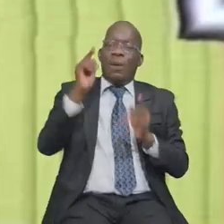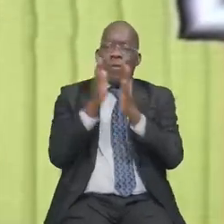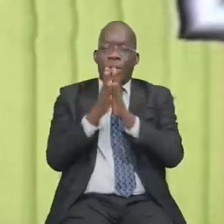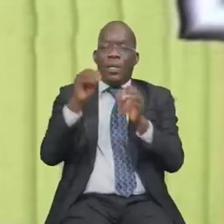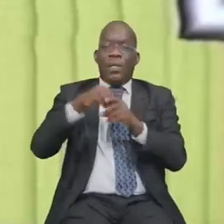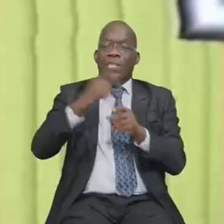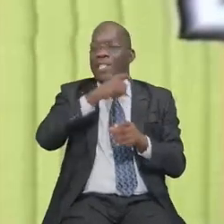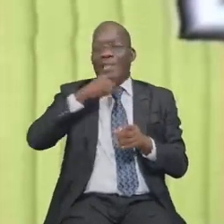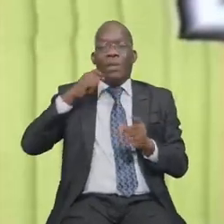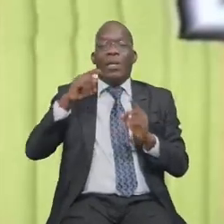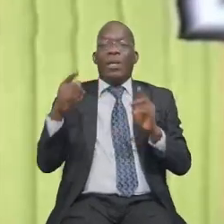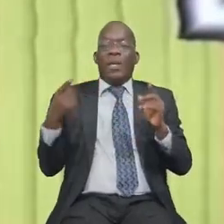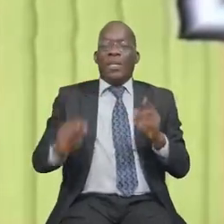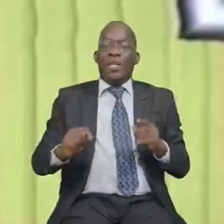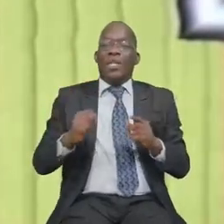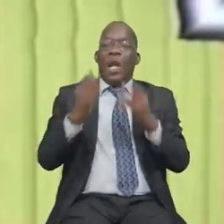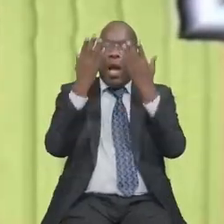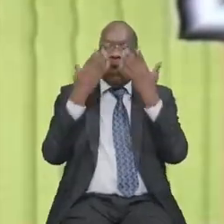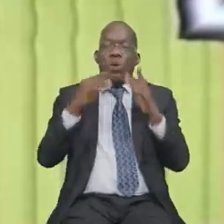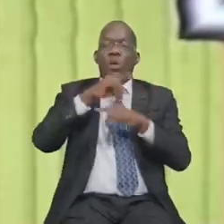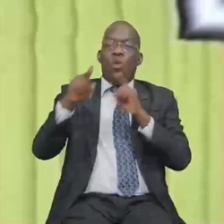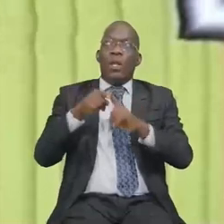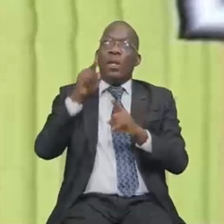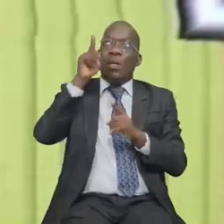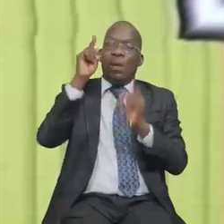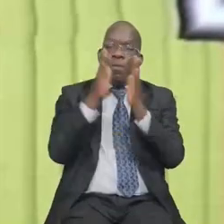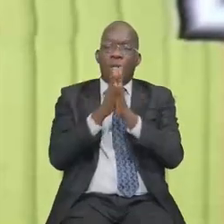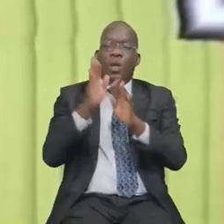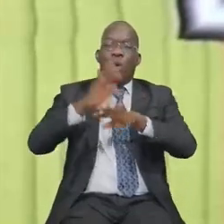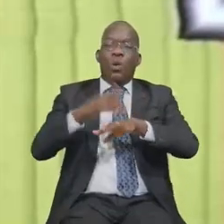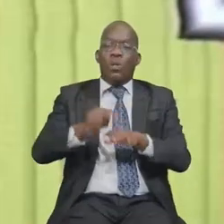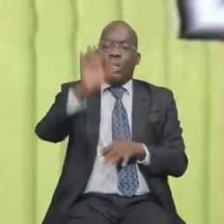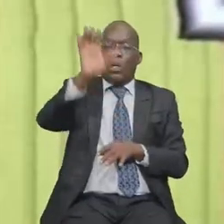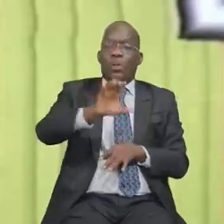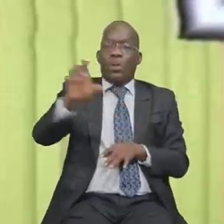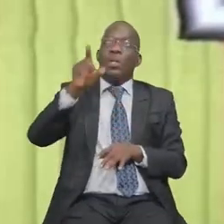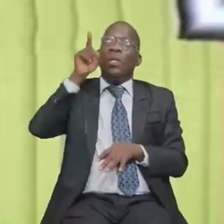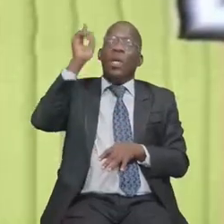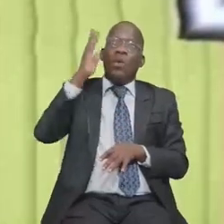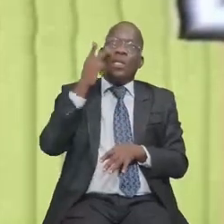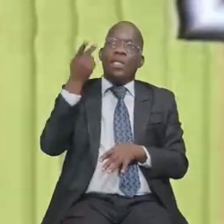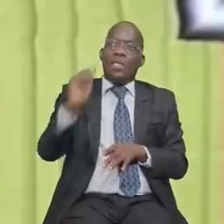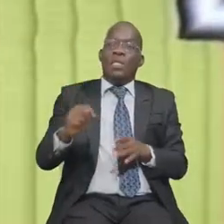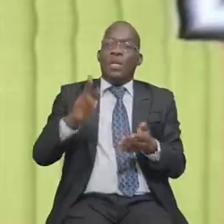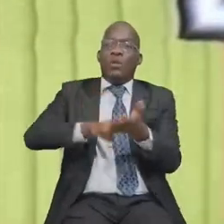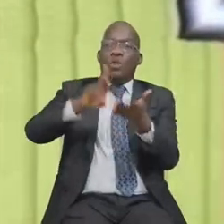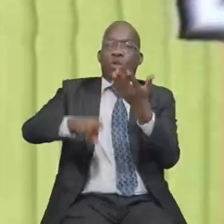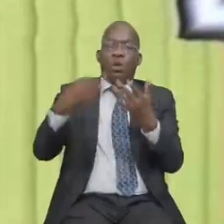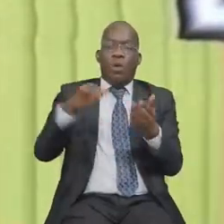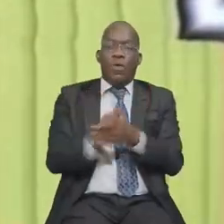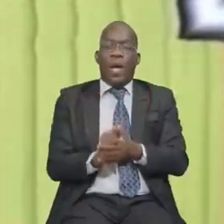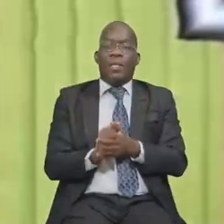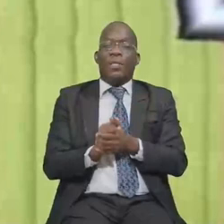il a prié dans le jardin, il verra le résultat de ce travail. À cause du travail de son